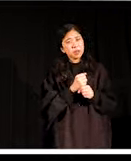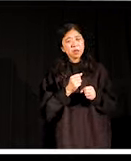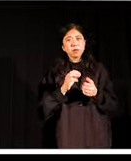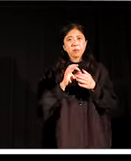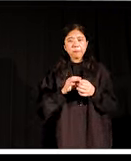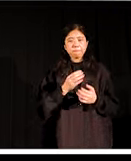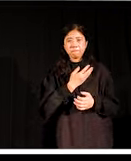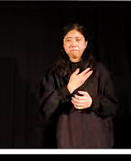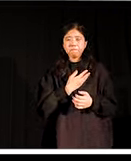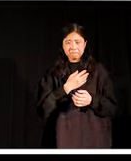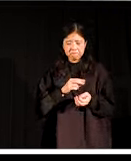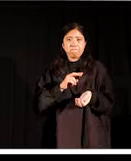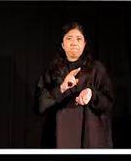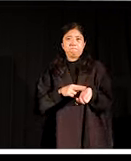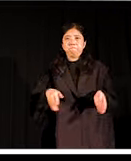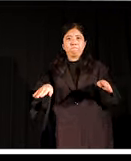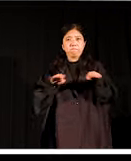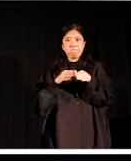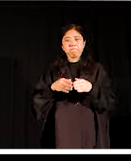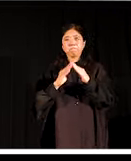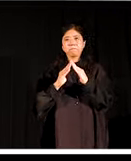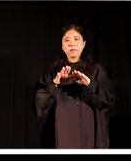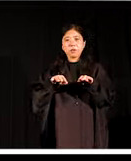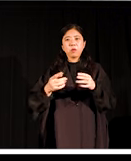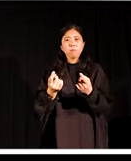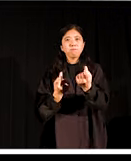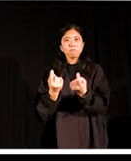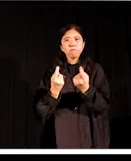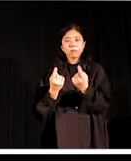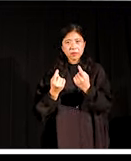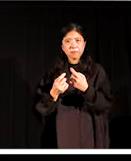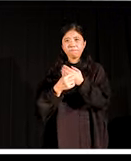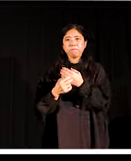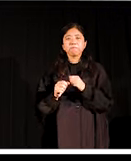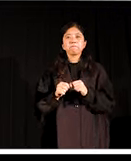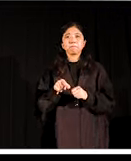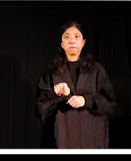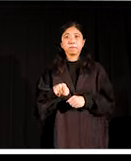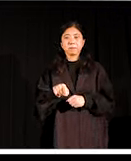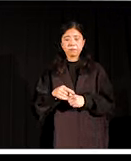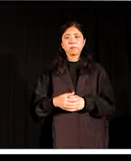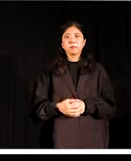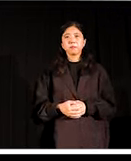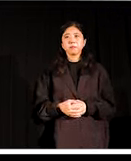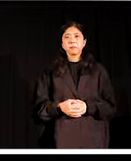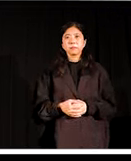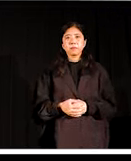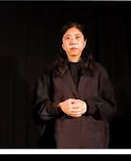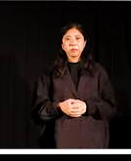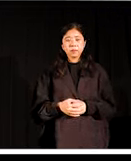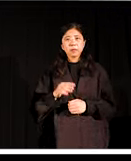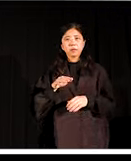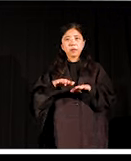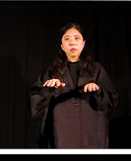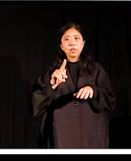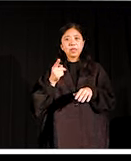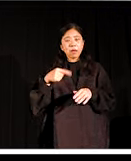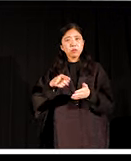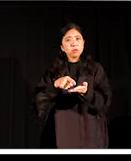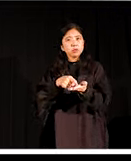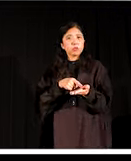で小児病院作っていますでここで小児の全般ですねあの商人の全般の病気もそうですしま小児癌を含むあの手術が